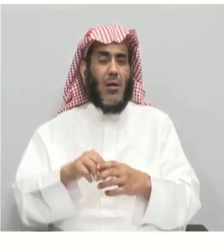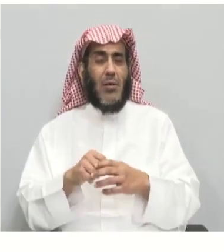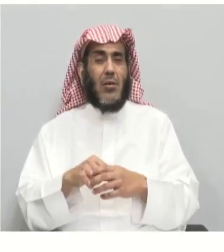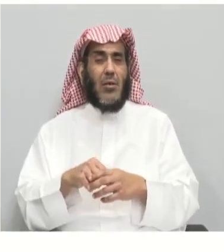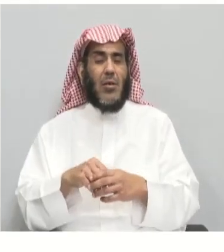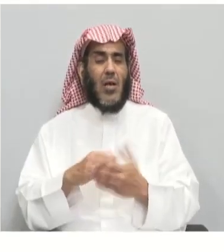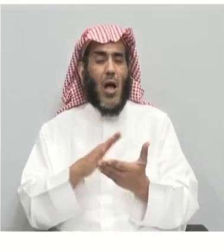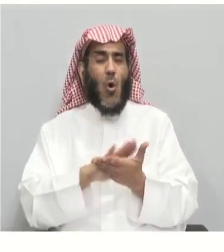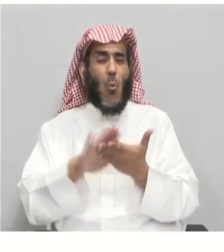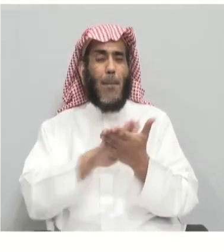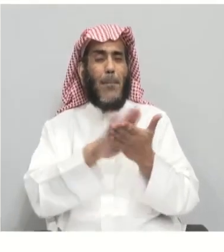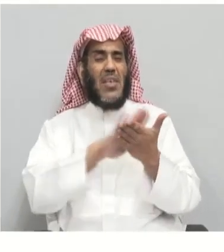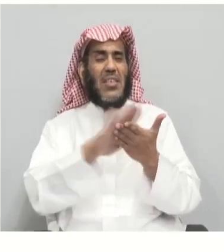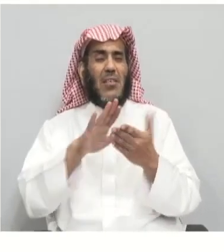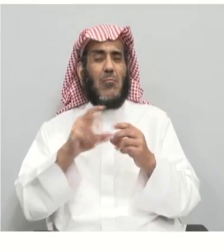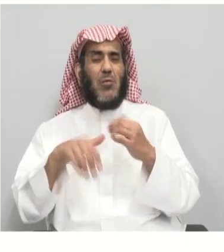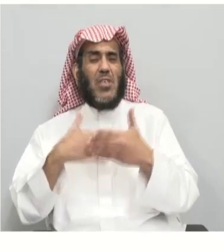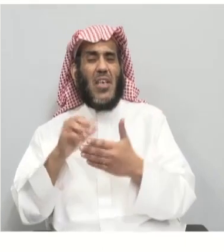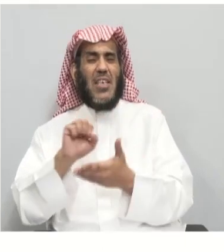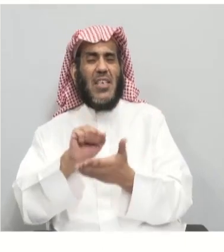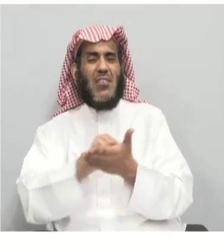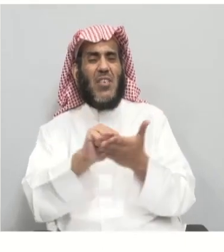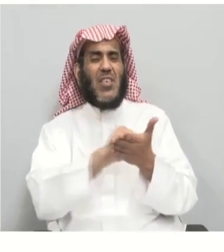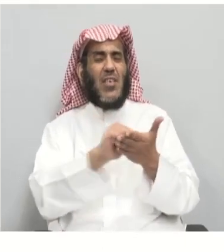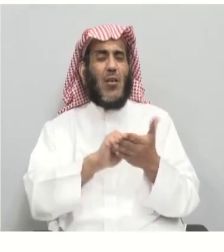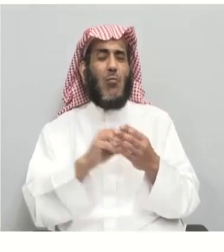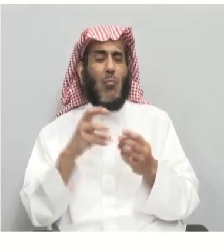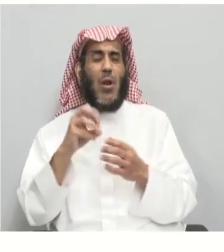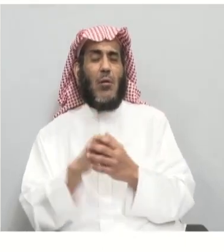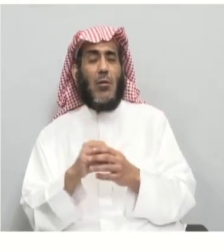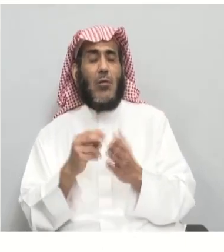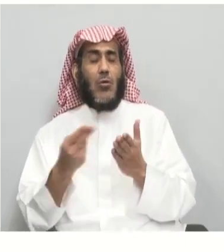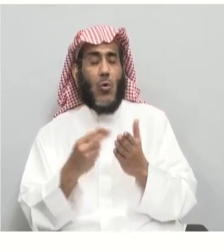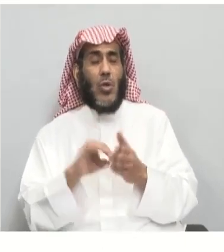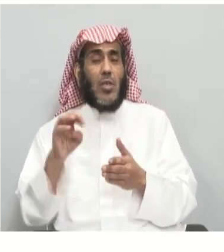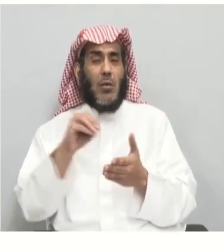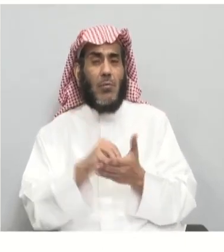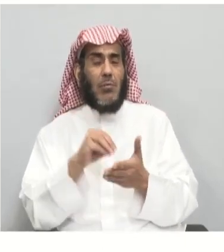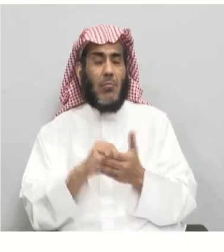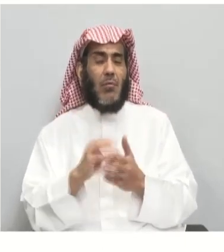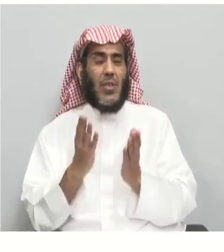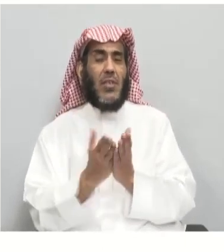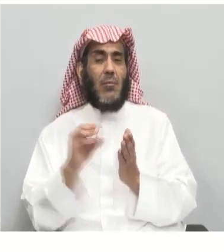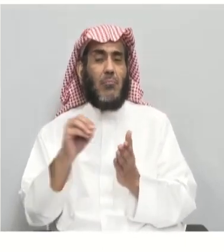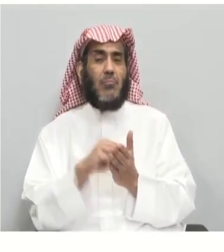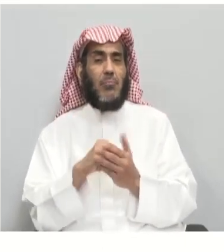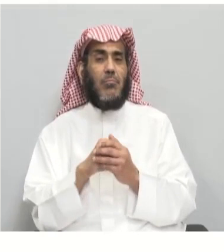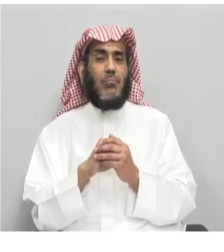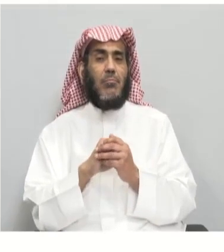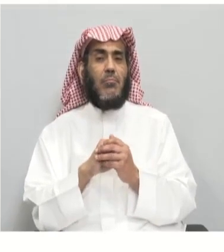مسح السياره بقطعه اسفنجيه مبلله ندون الاجابه في الكتاب